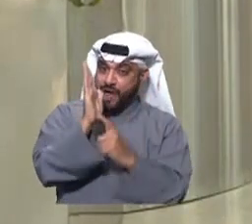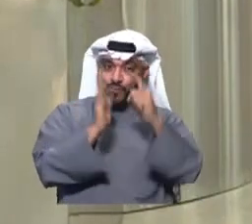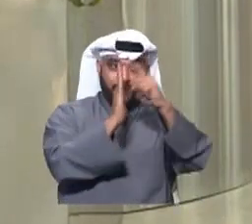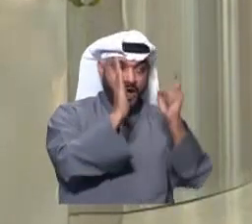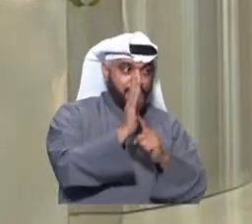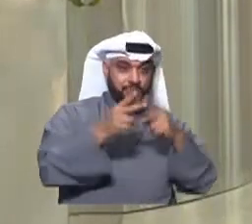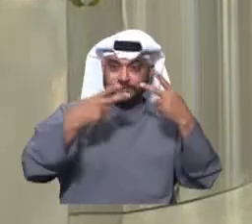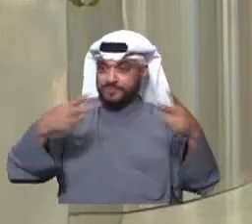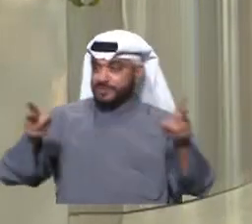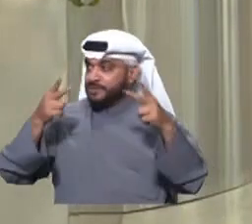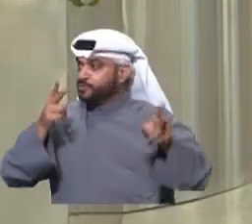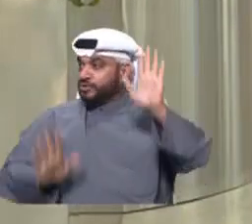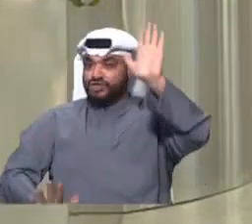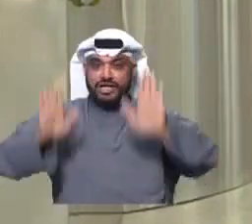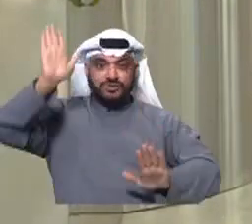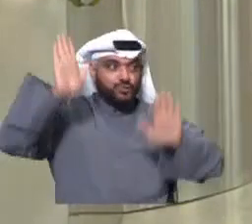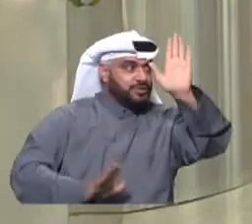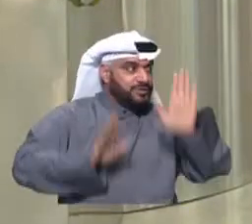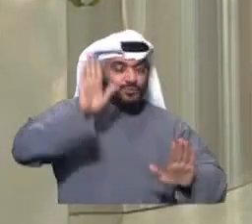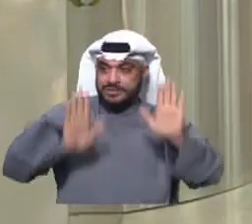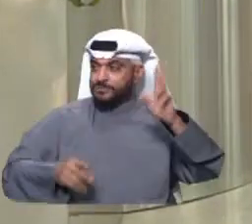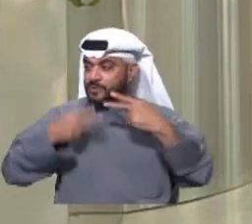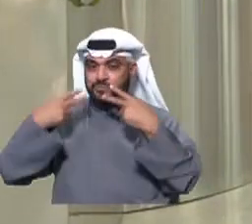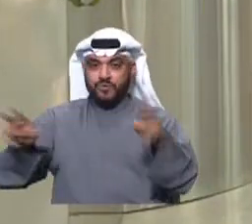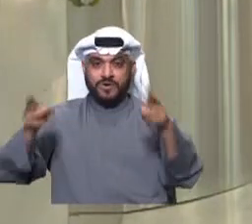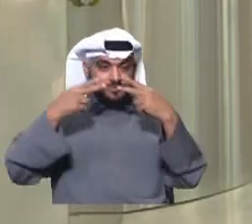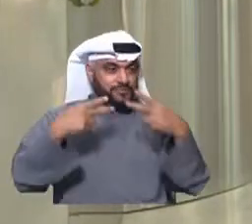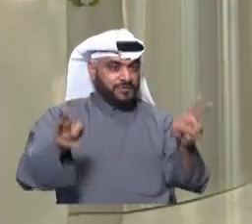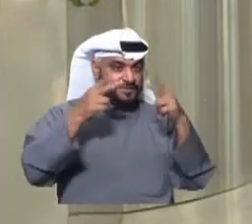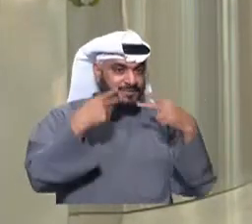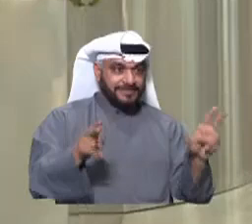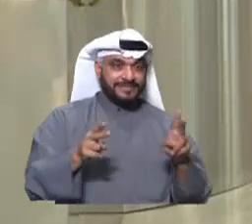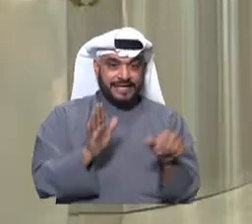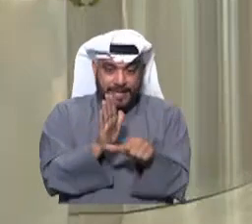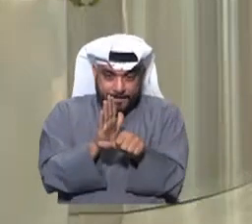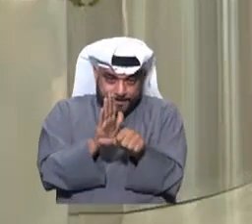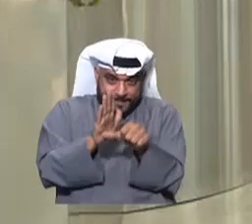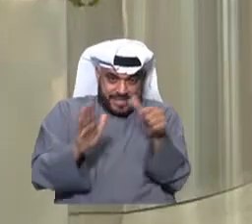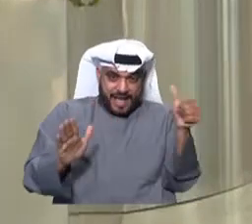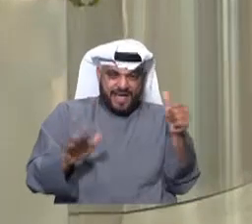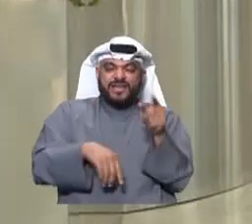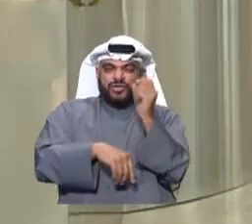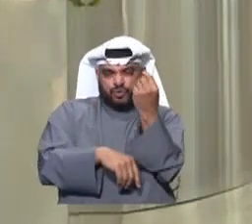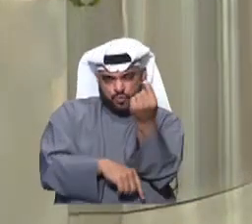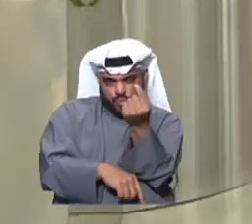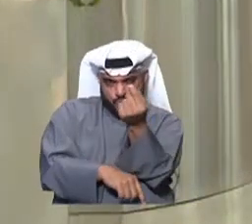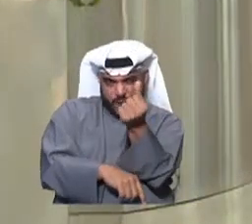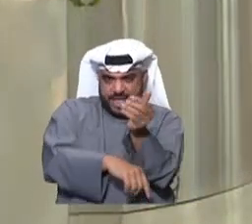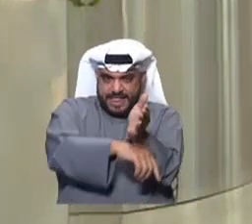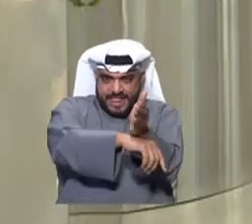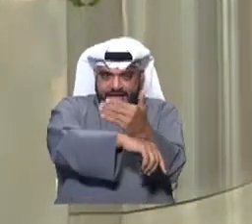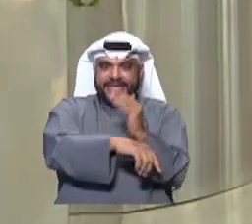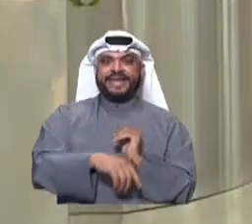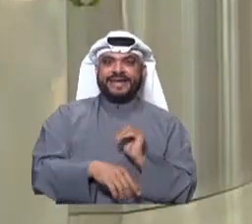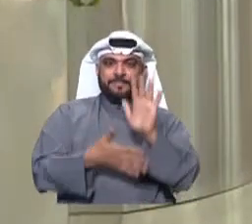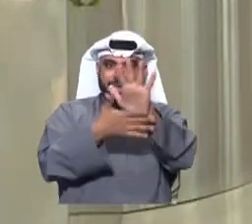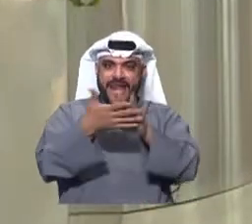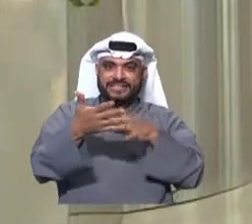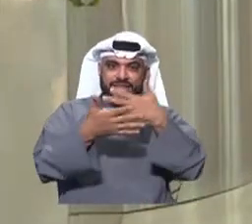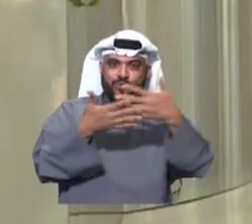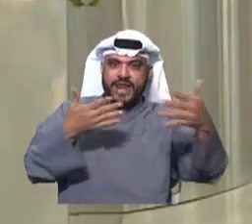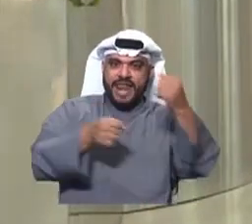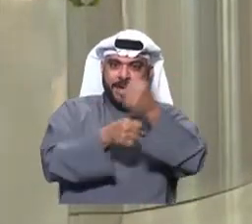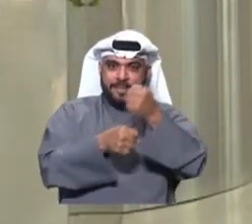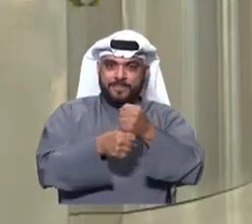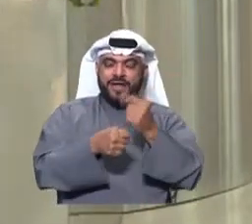تناوله، وأيضا شاهدنا يعني يمكن في البداية قد يكون هناك تأخير بدخول جدول الأعمال لبعض